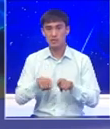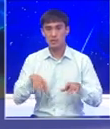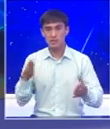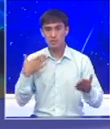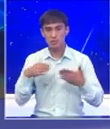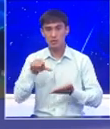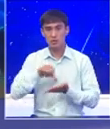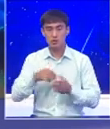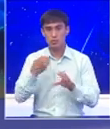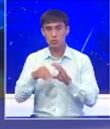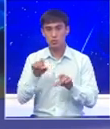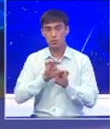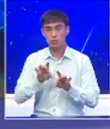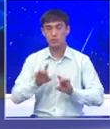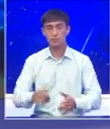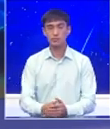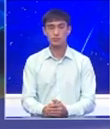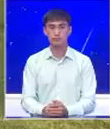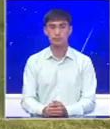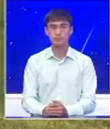занятий побывала и наша съемочная группа.